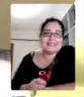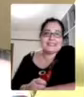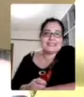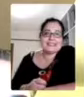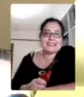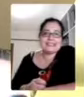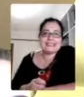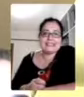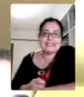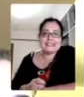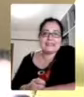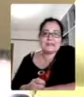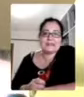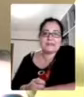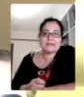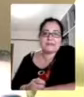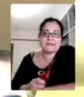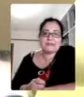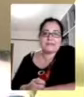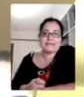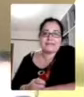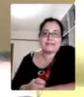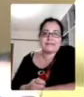bir dumandır. Mahveder ciğerlerinizi.